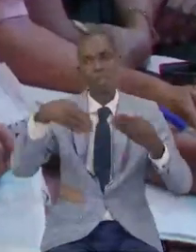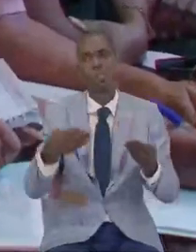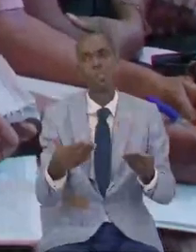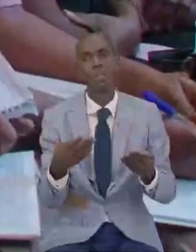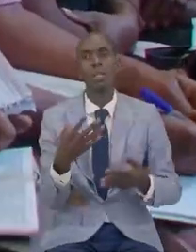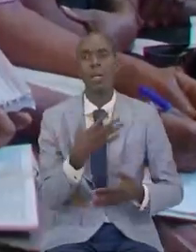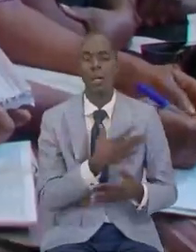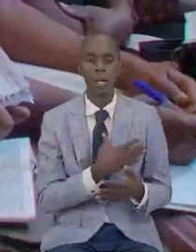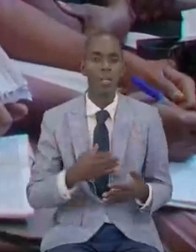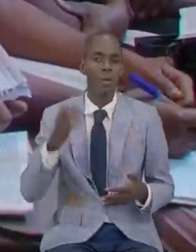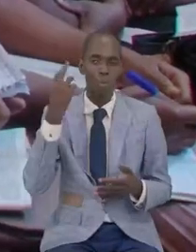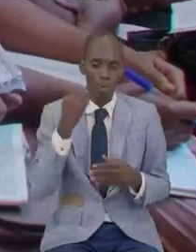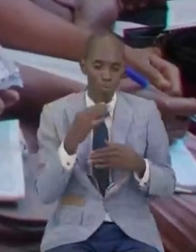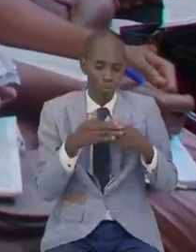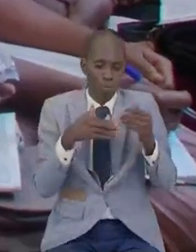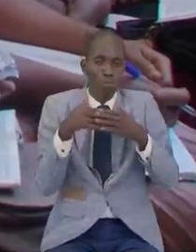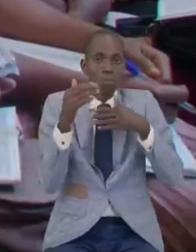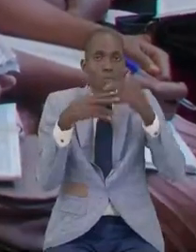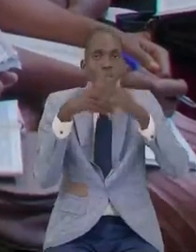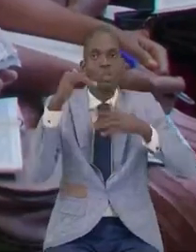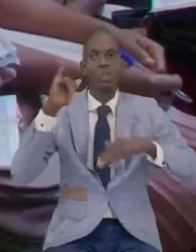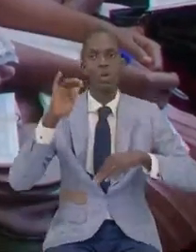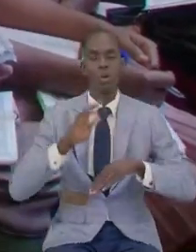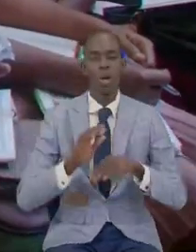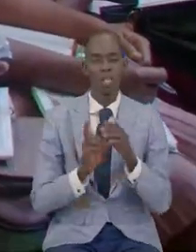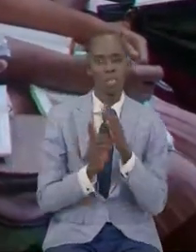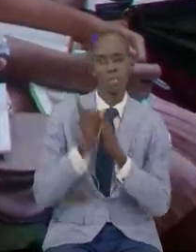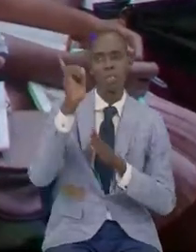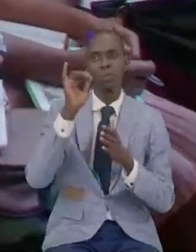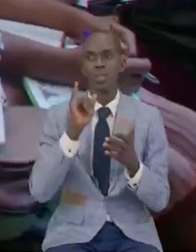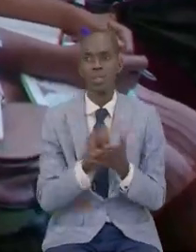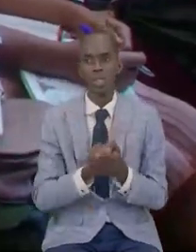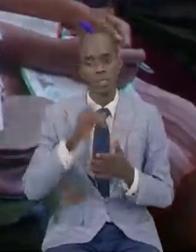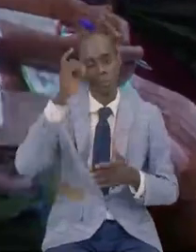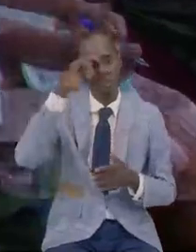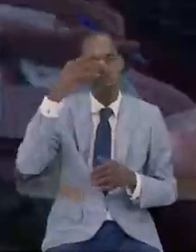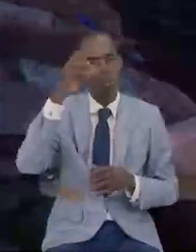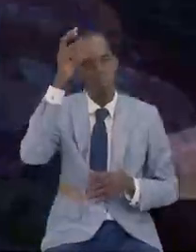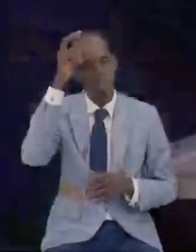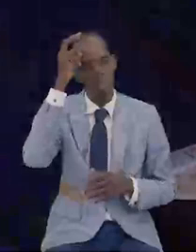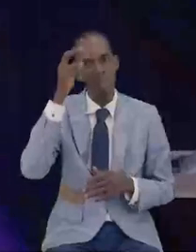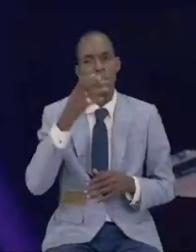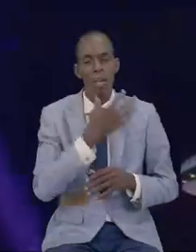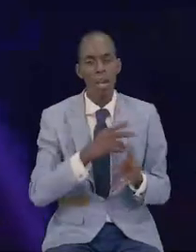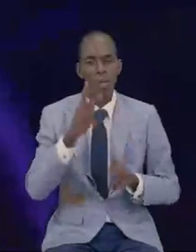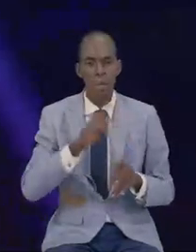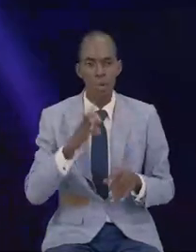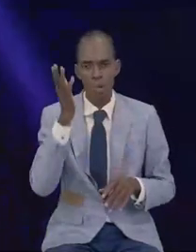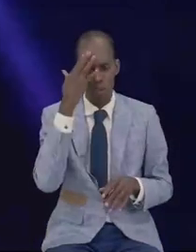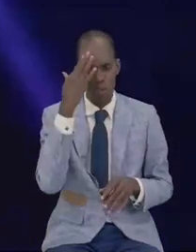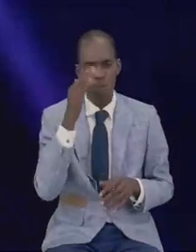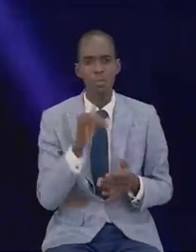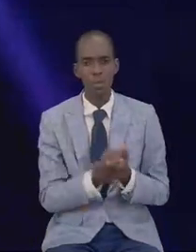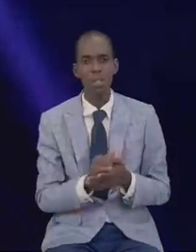il améliore cela et dit c'est la sagesse. Et les gens me connaissent que moi je suis très